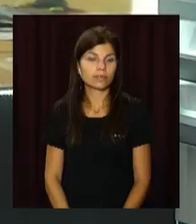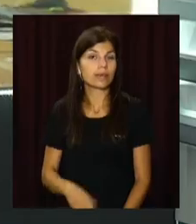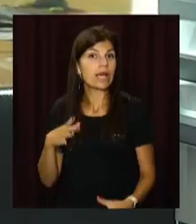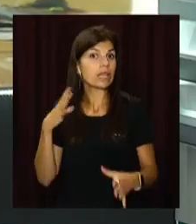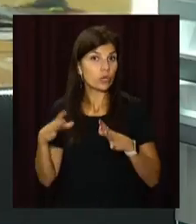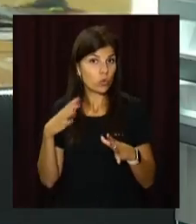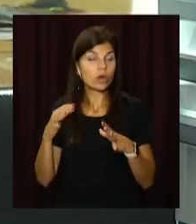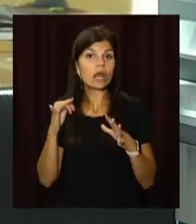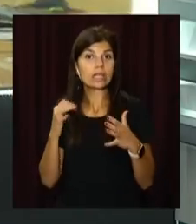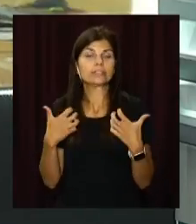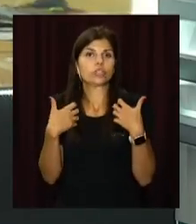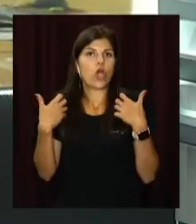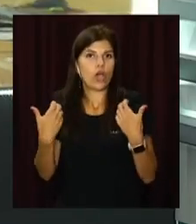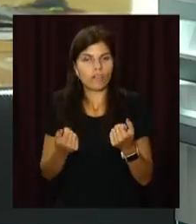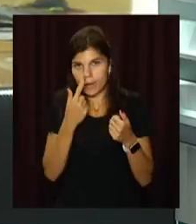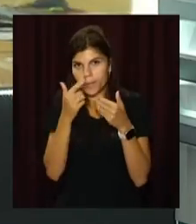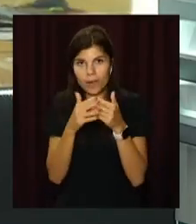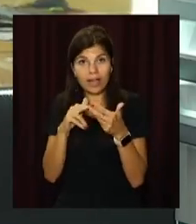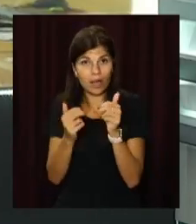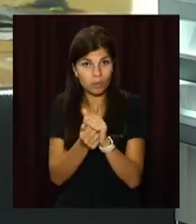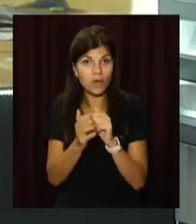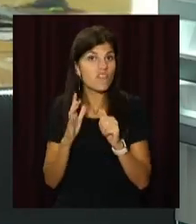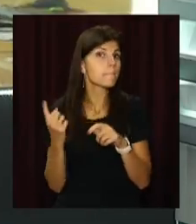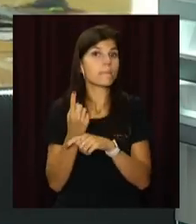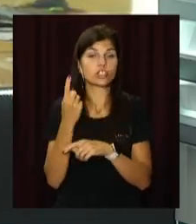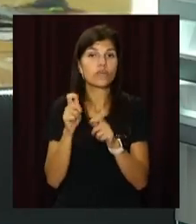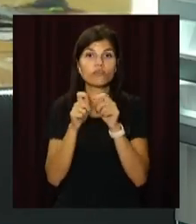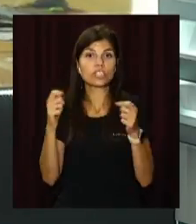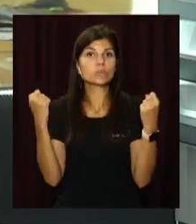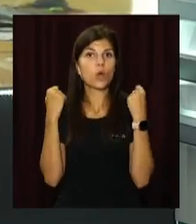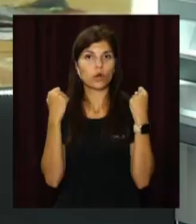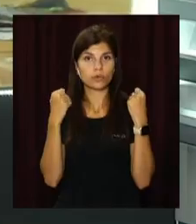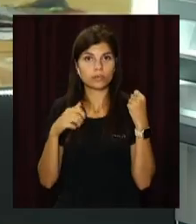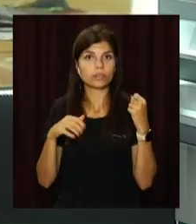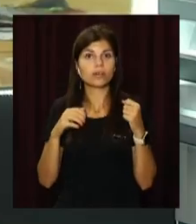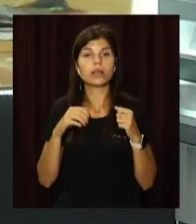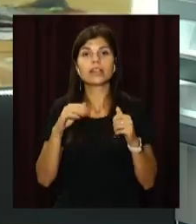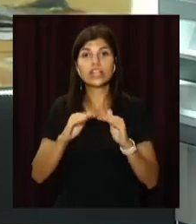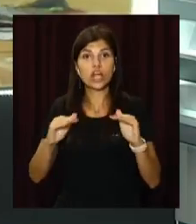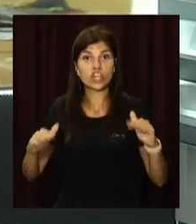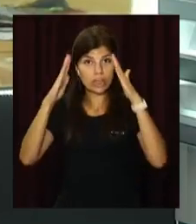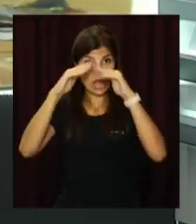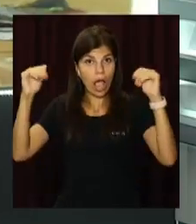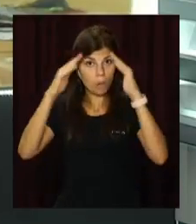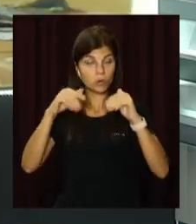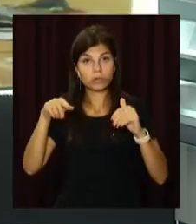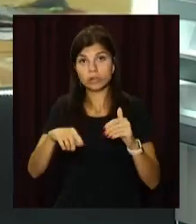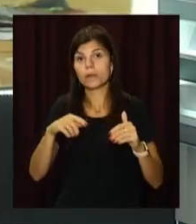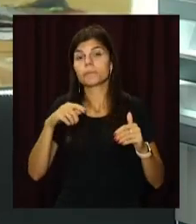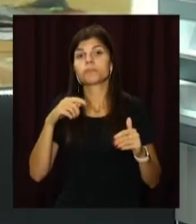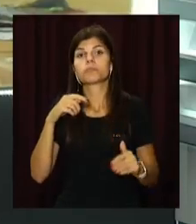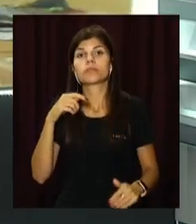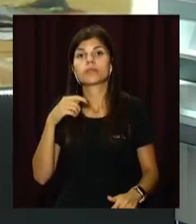Тренуються та оздоровлюються. Поблизу Кам'янського вперше відкрили спортивний дитячий табір. У ньому займається півсотні